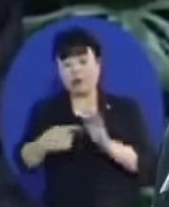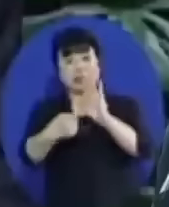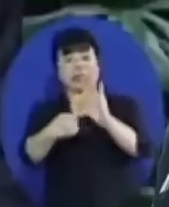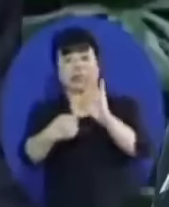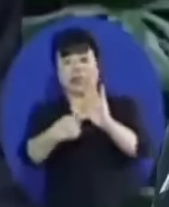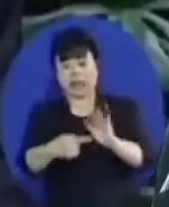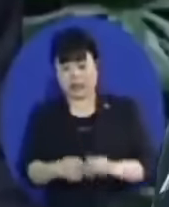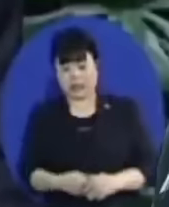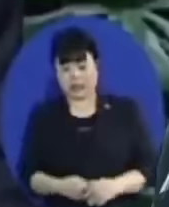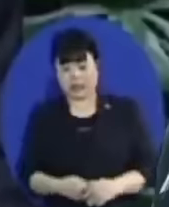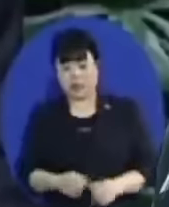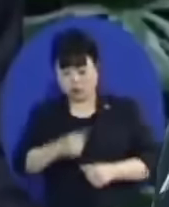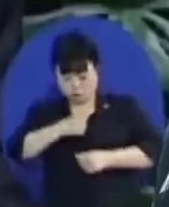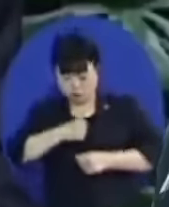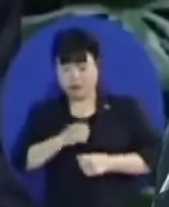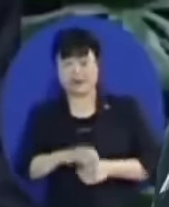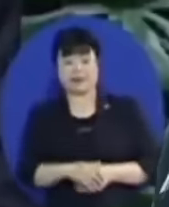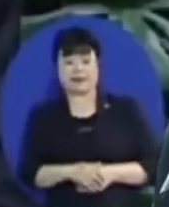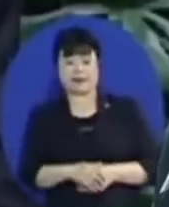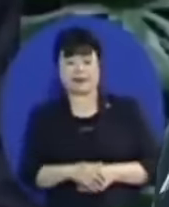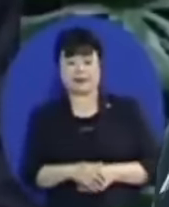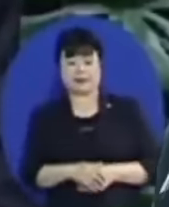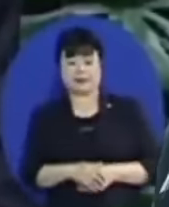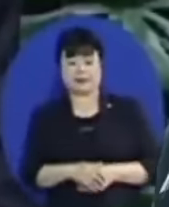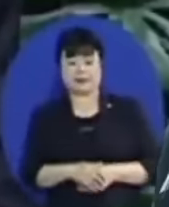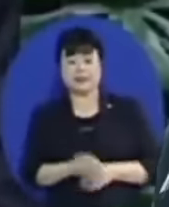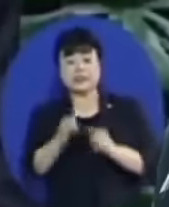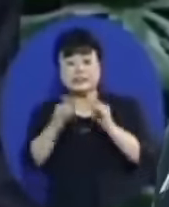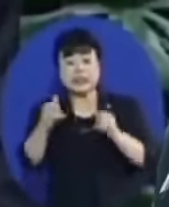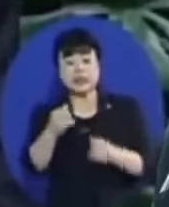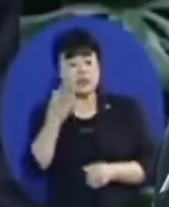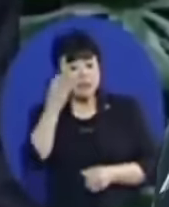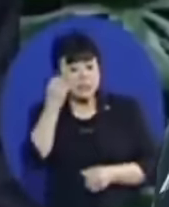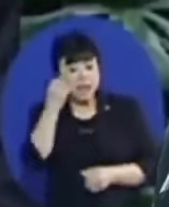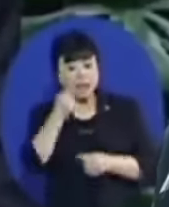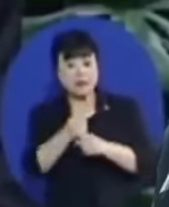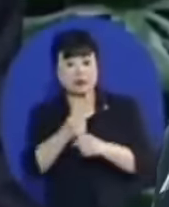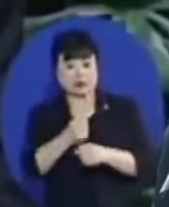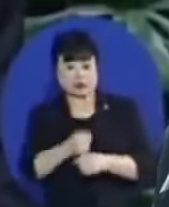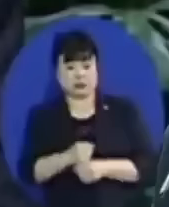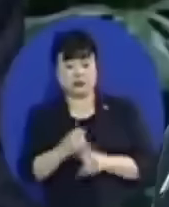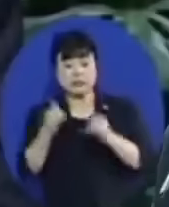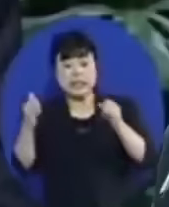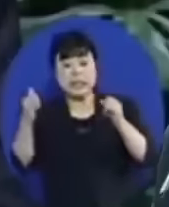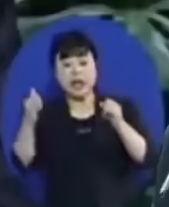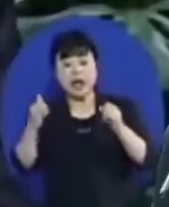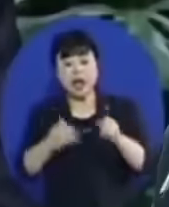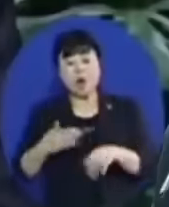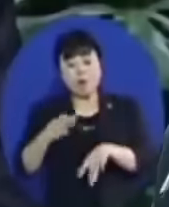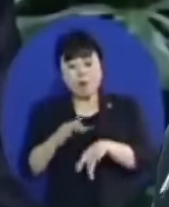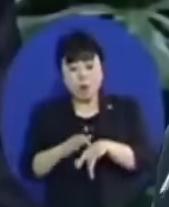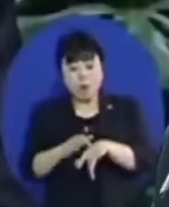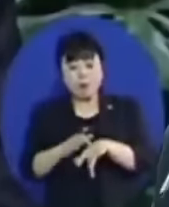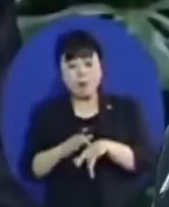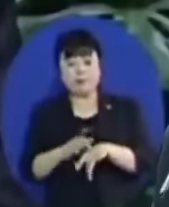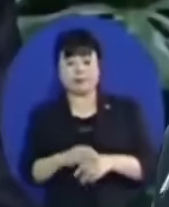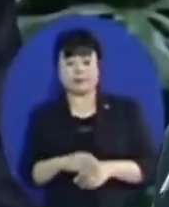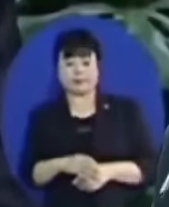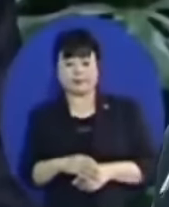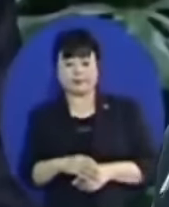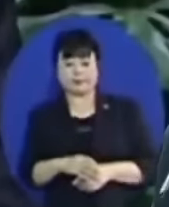나타나게 되는 것입니다. 우리 사람은 희한하게 만들어졌습니다. 사람은 육체라는